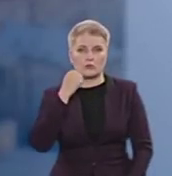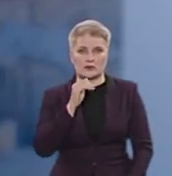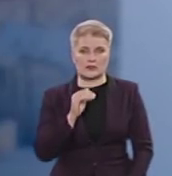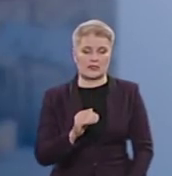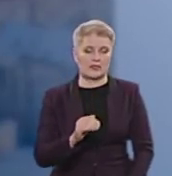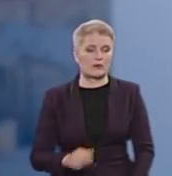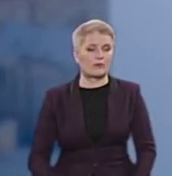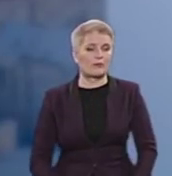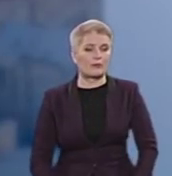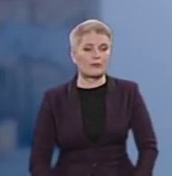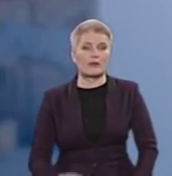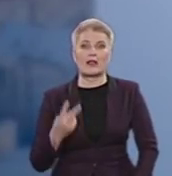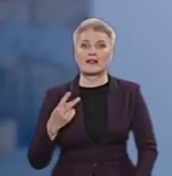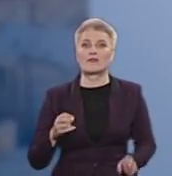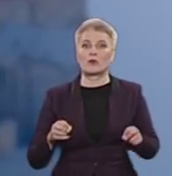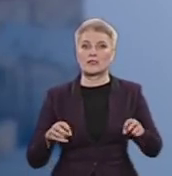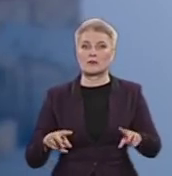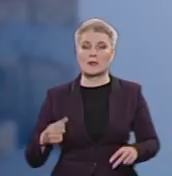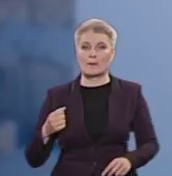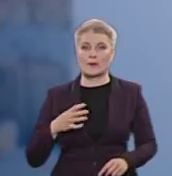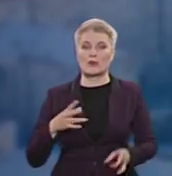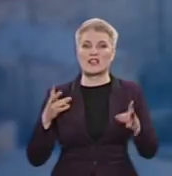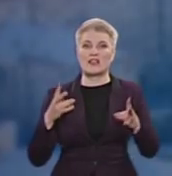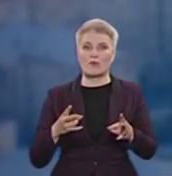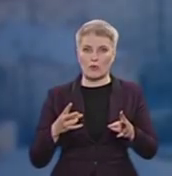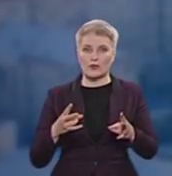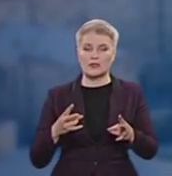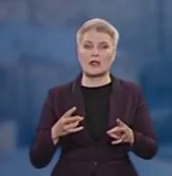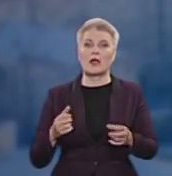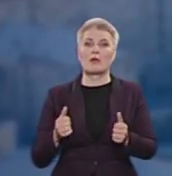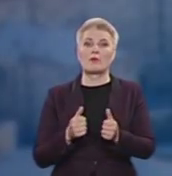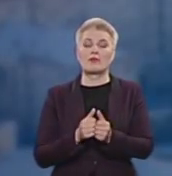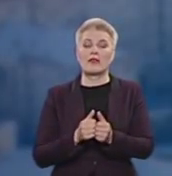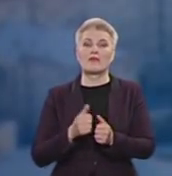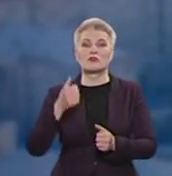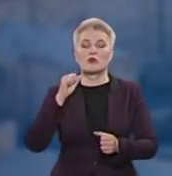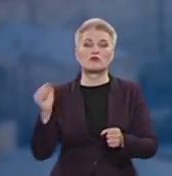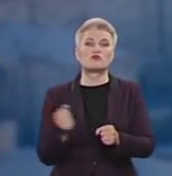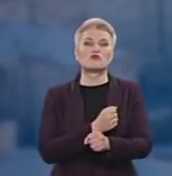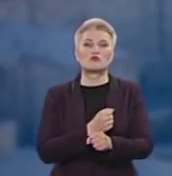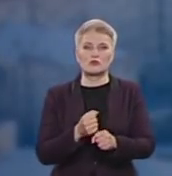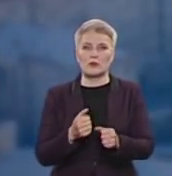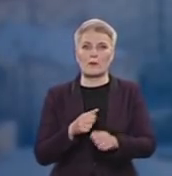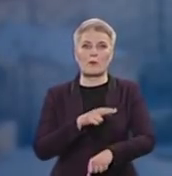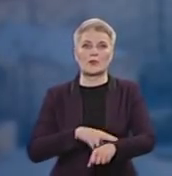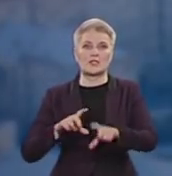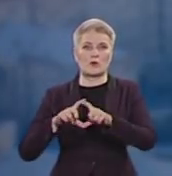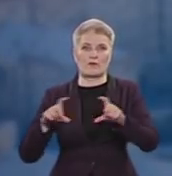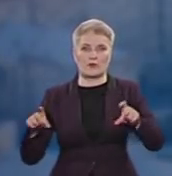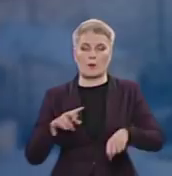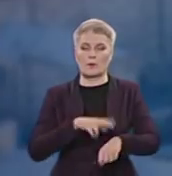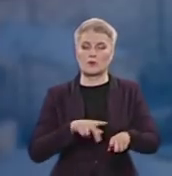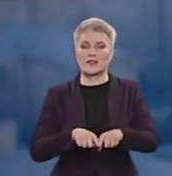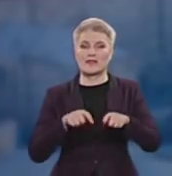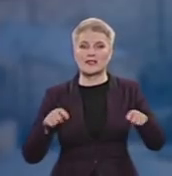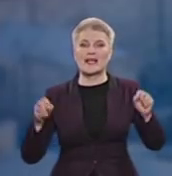Двоє спецпризначенців зазнали травм під час вчорашніх сутичок біля поліцейського відділку в Переяславі-Хмельницькому. Правоохоронці відкрили кримінальне